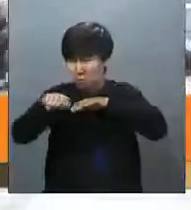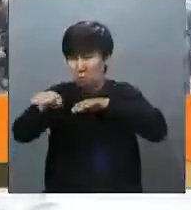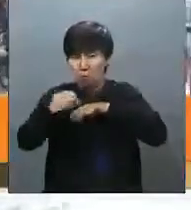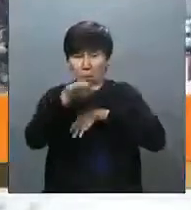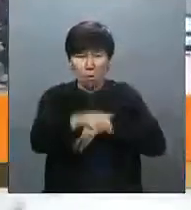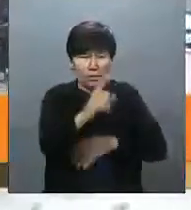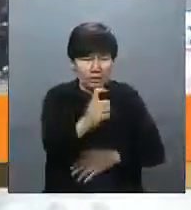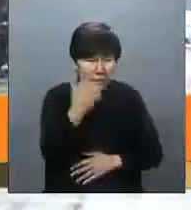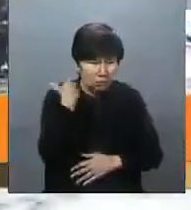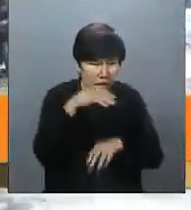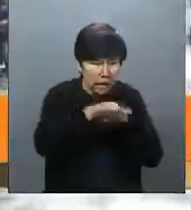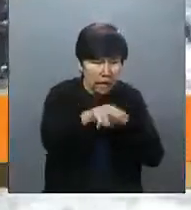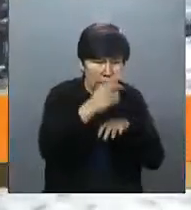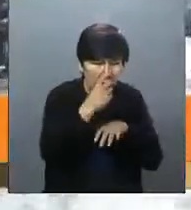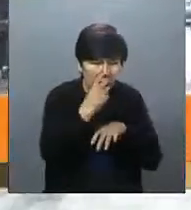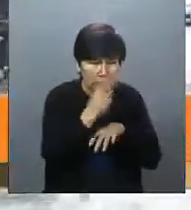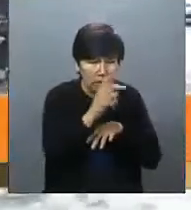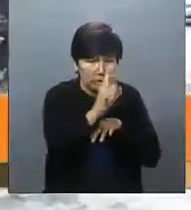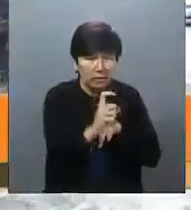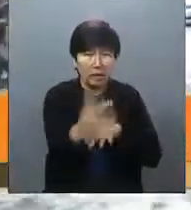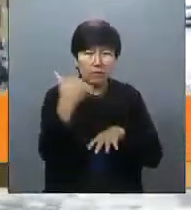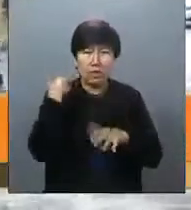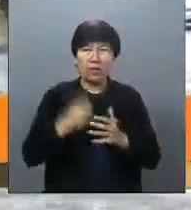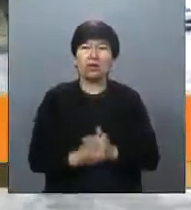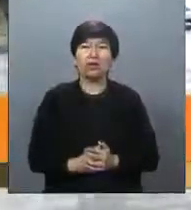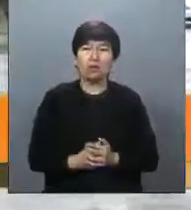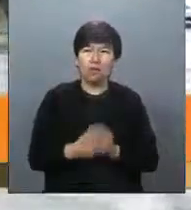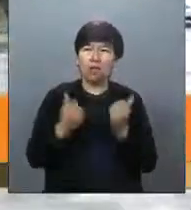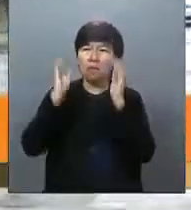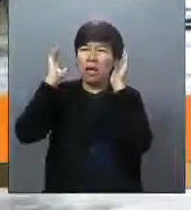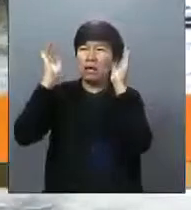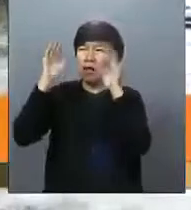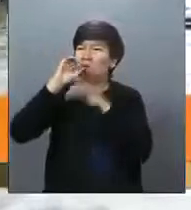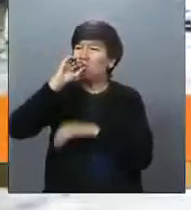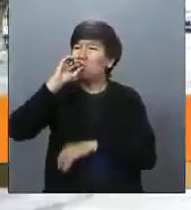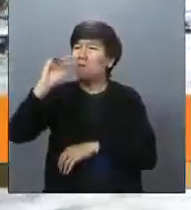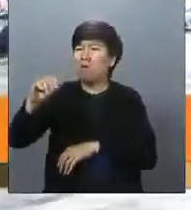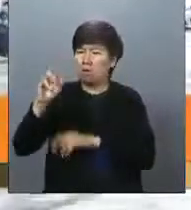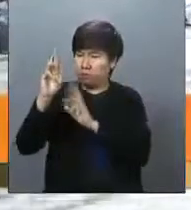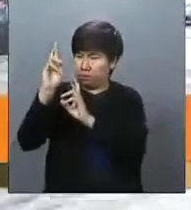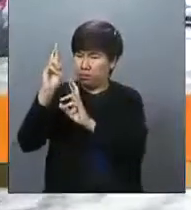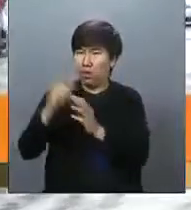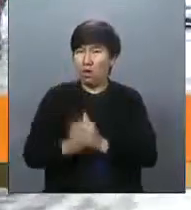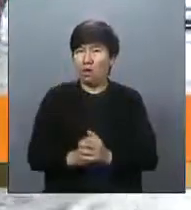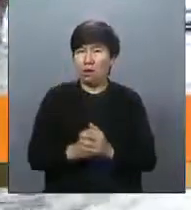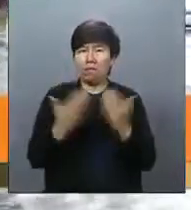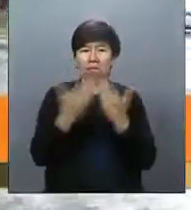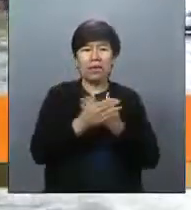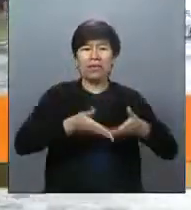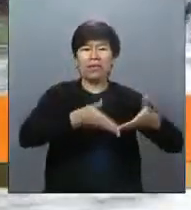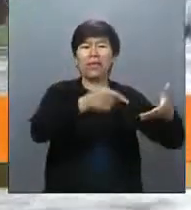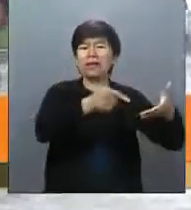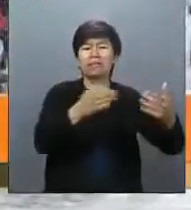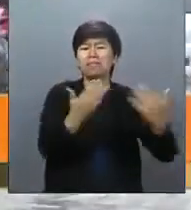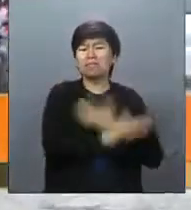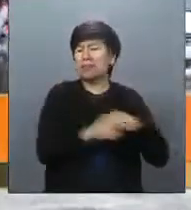ายคันจึงทำให้นะครับเจ้าหน้าที่เองก็ต้องมีการประชาสัมพันธ์อย่างต่อเนื่องให้ประชาชนหลีกเลี่ยงเส้นทางหรือว่าไม่จ